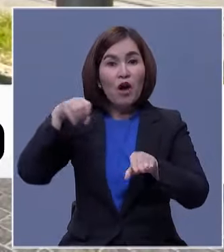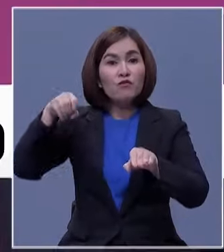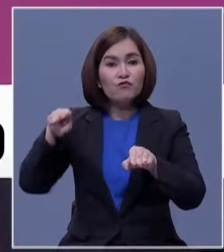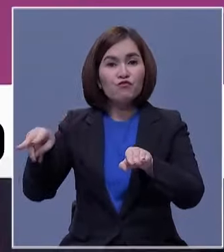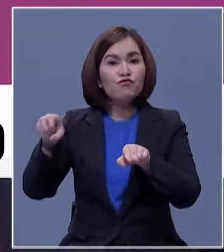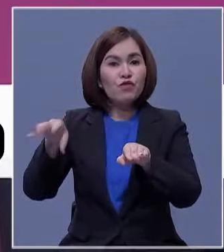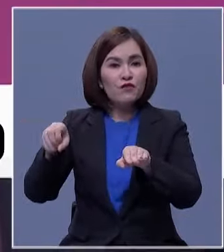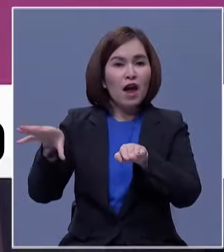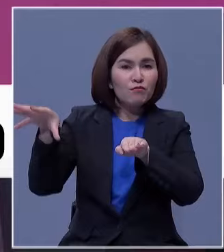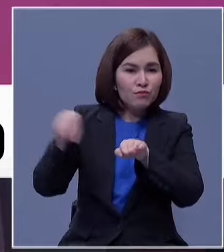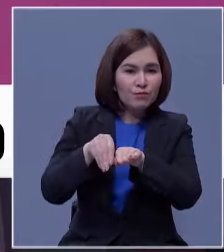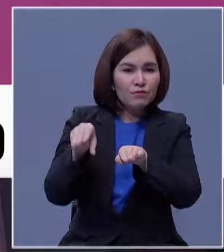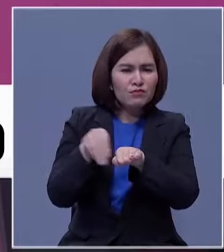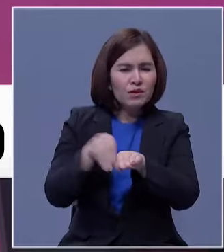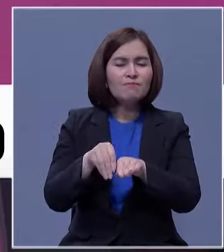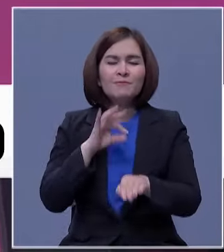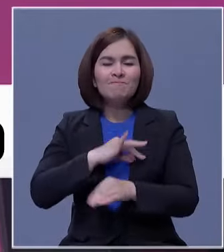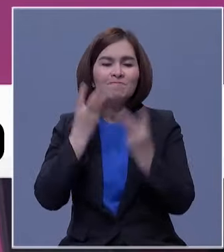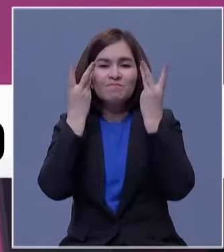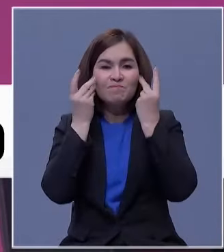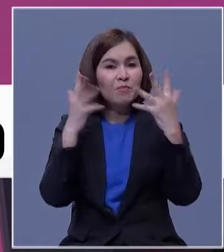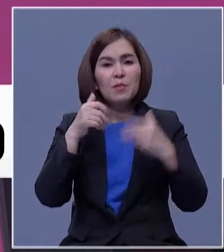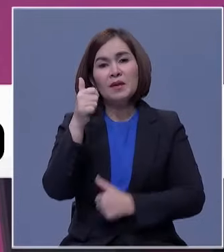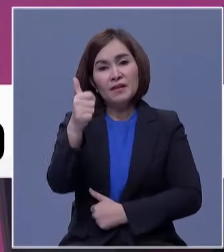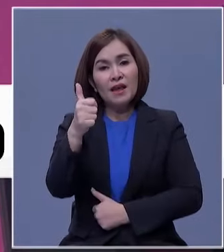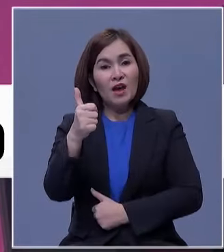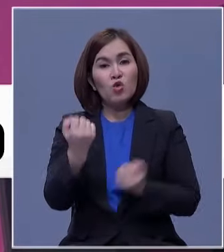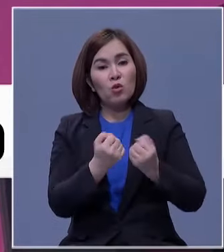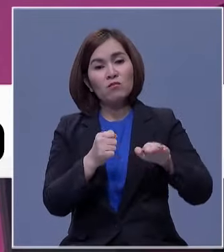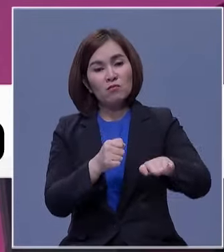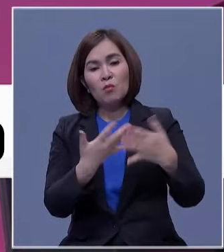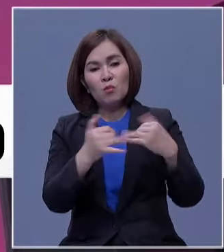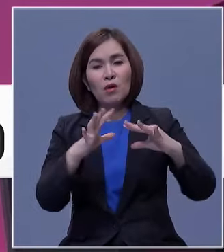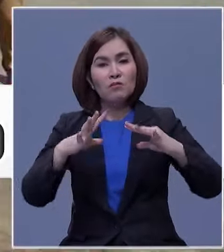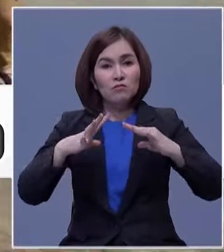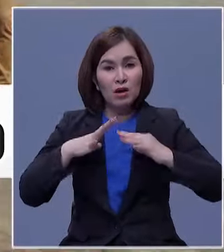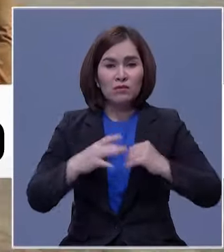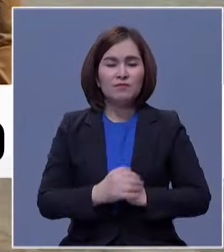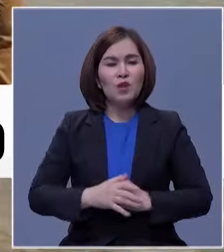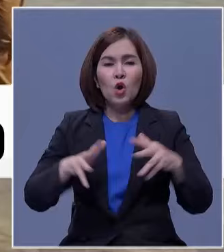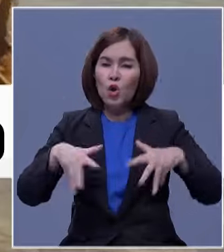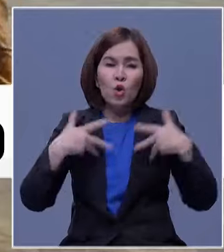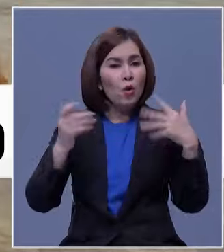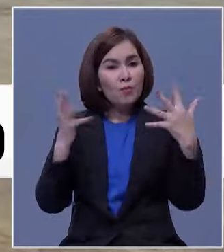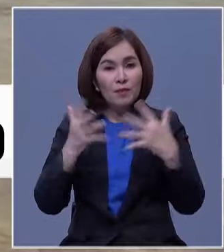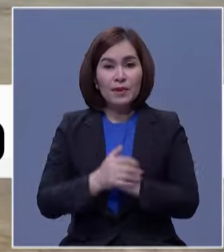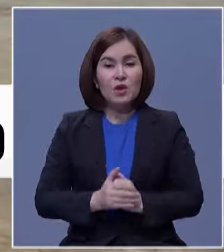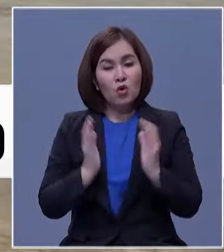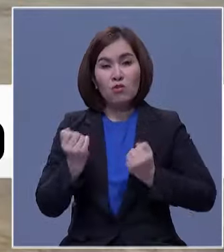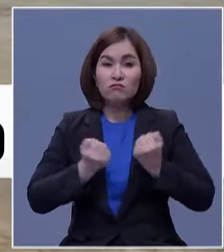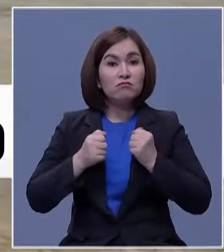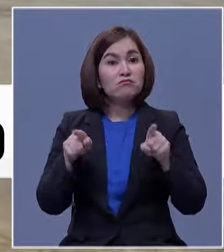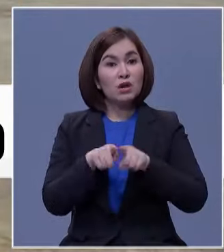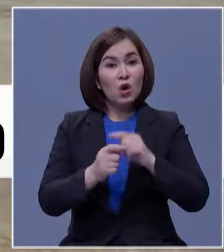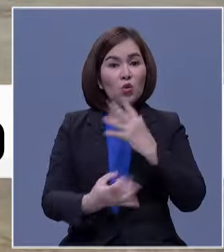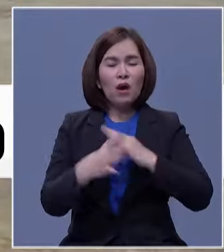ครับสีก็ถือว่าพักรถก็จะได้ไม่ร้อนตัวคนขับเอง